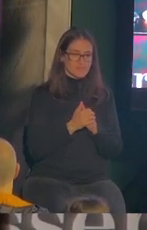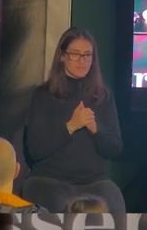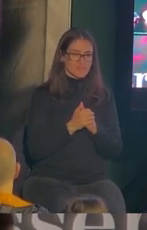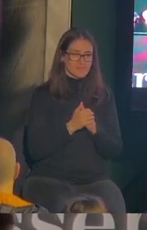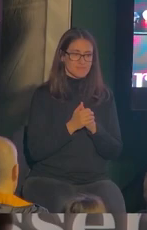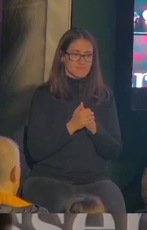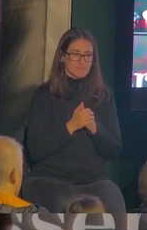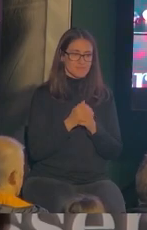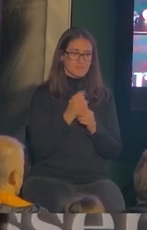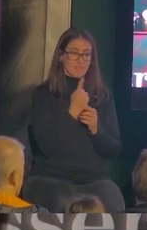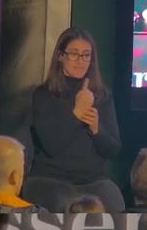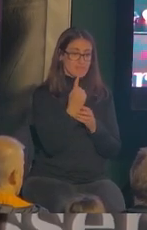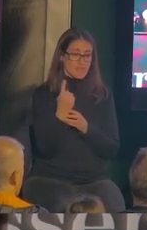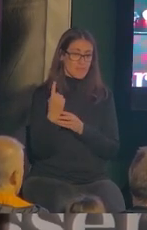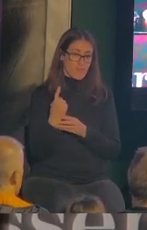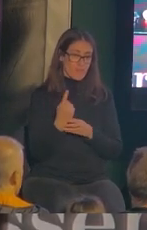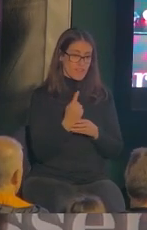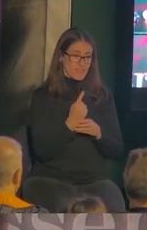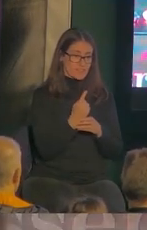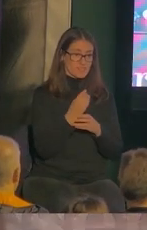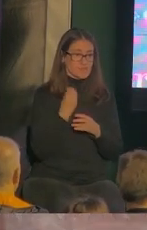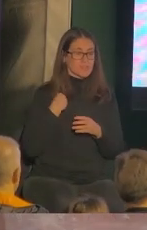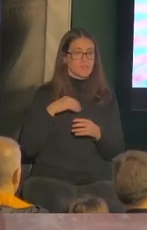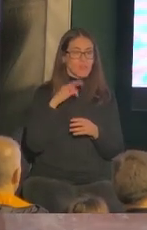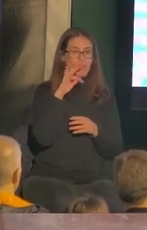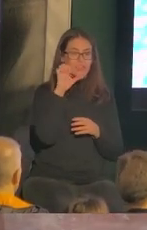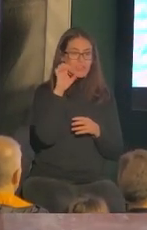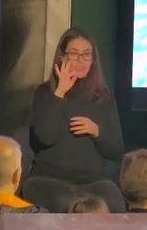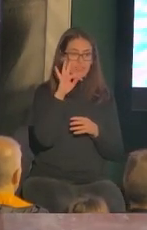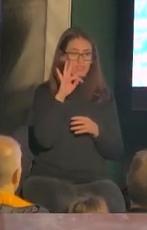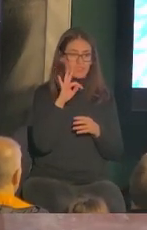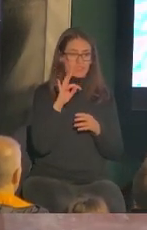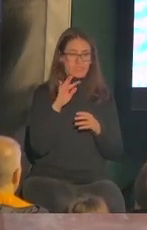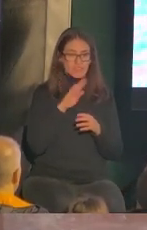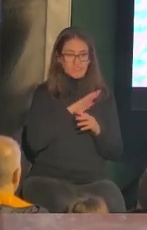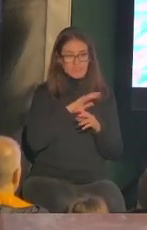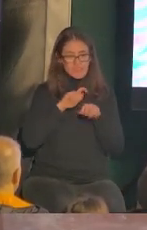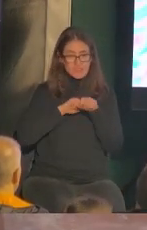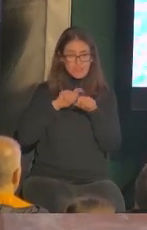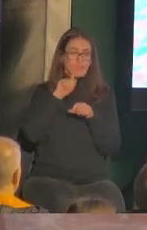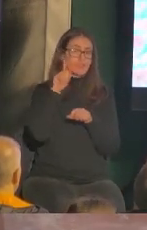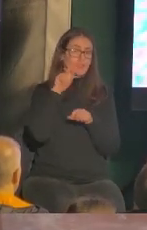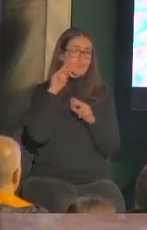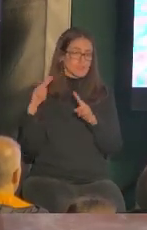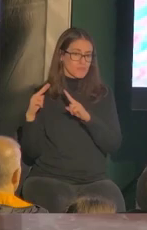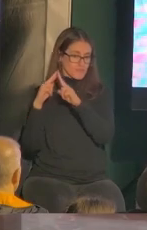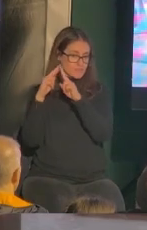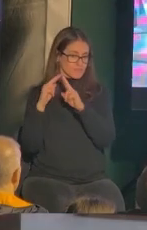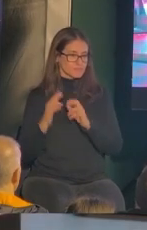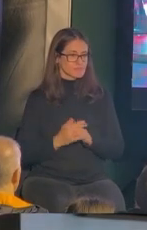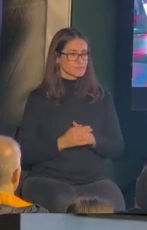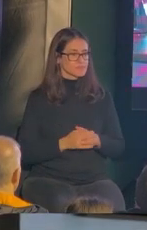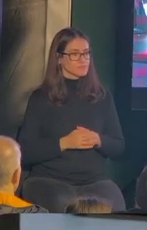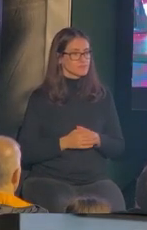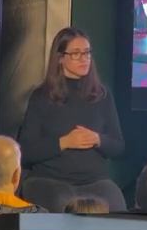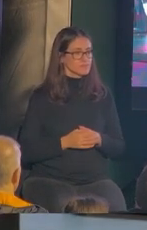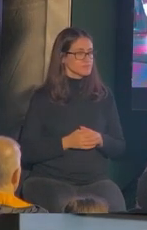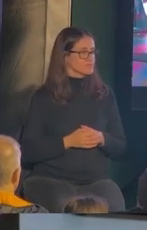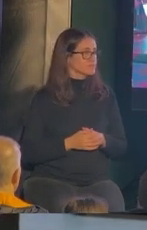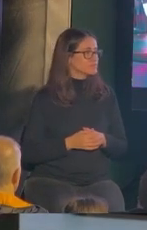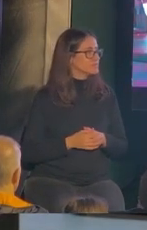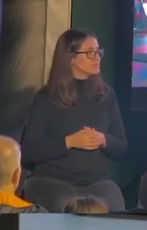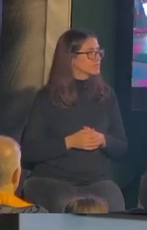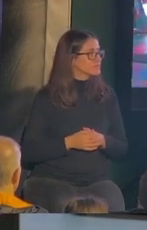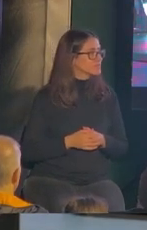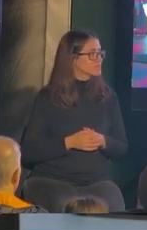d'aquest individual de Tet, de brioix de Tet. I ara això ja ho posaríem perfecte a congelar.